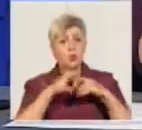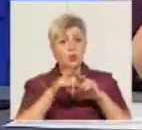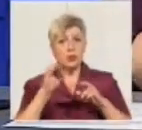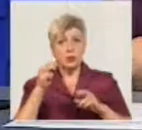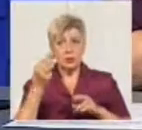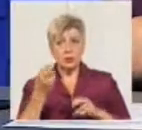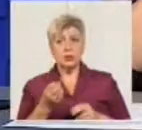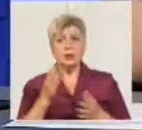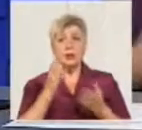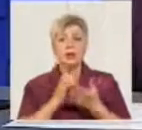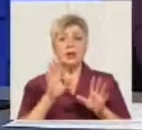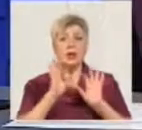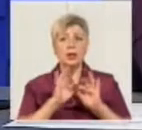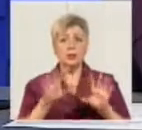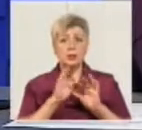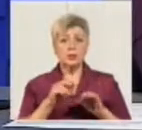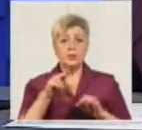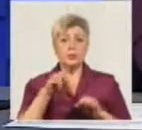про